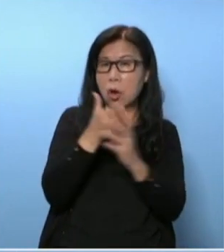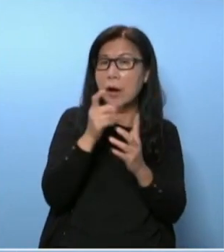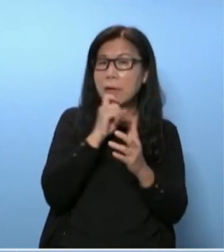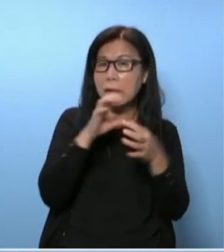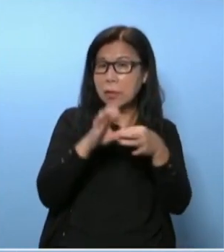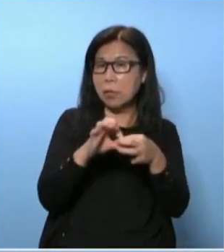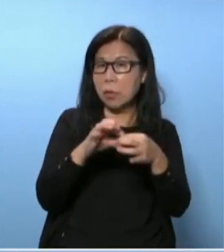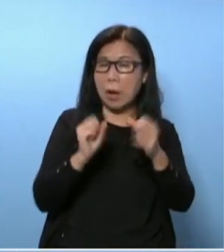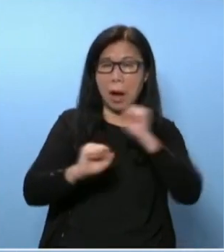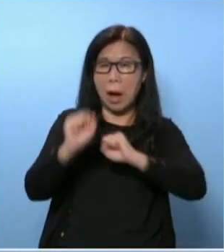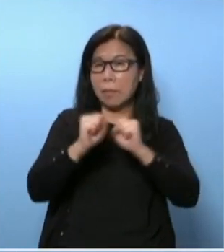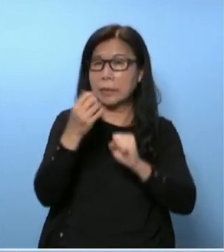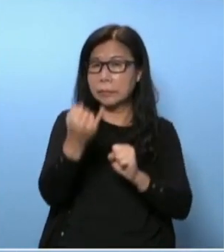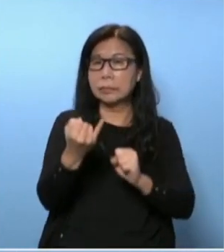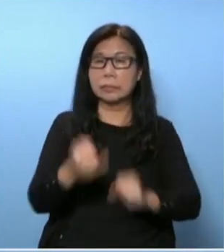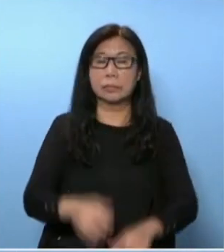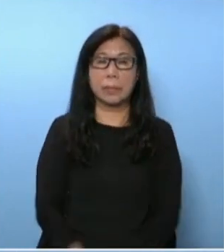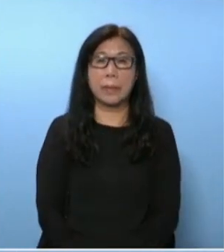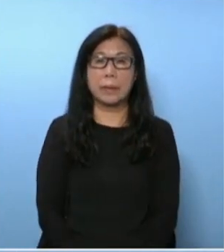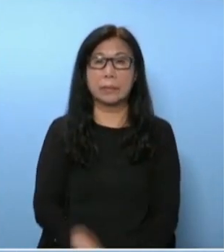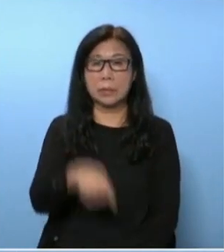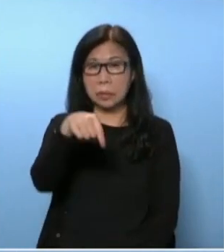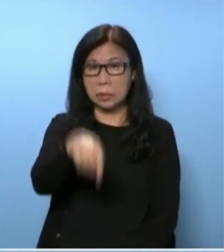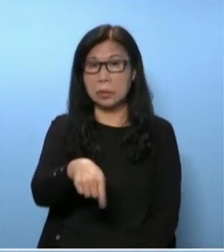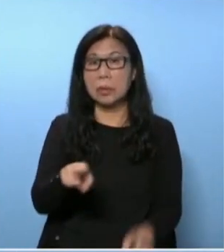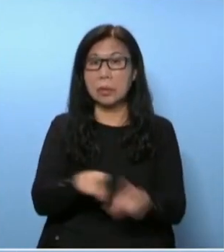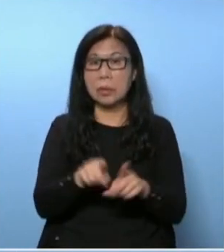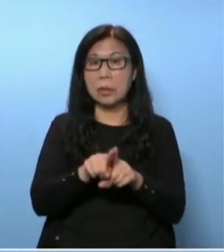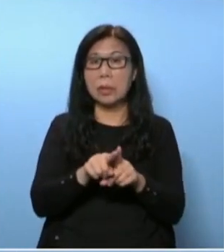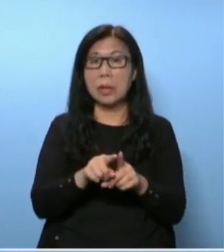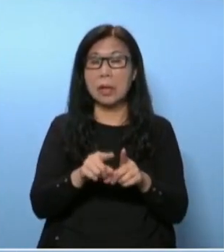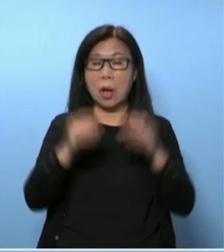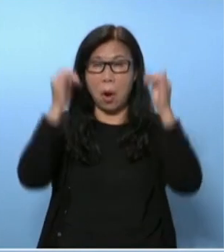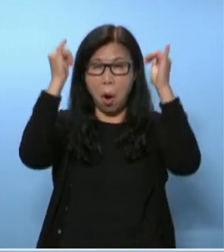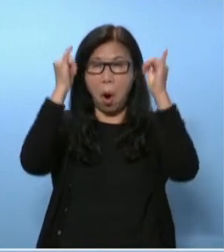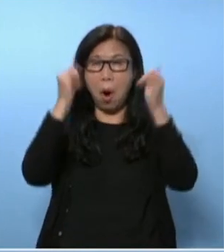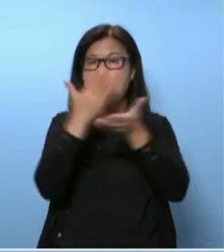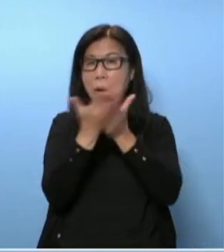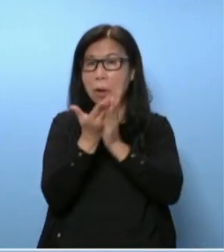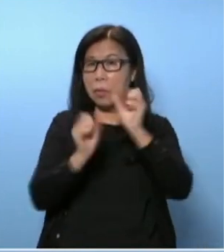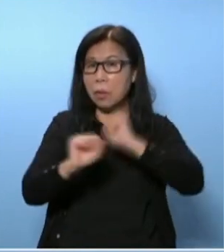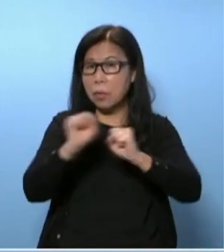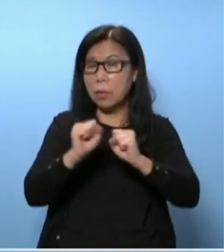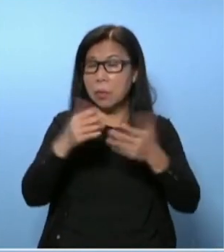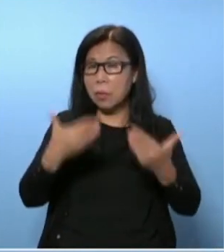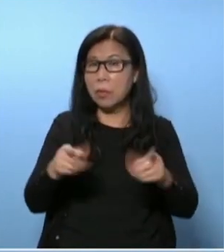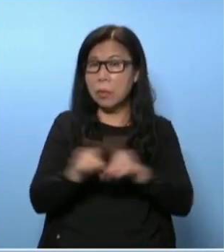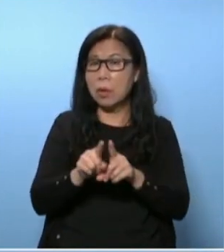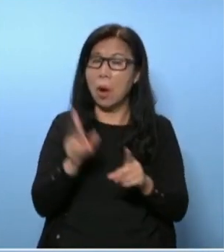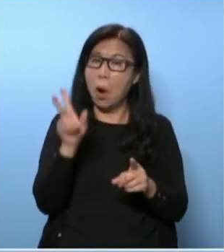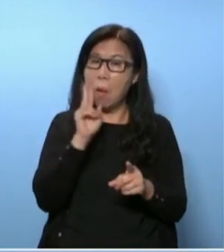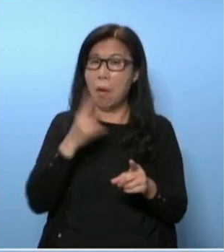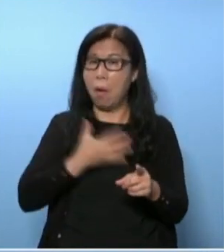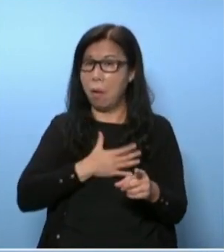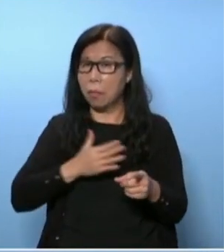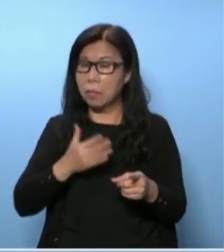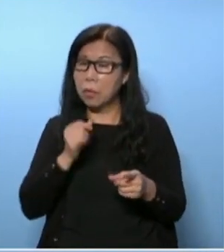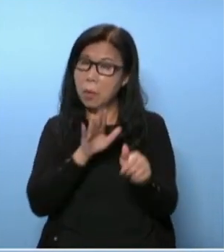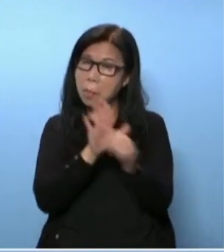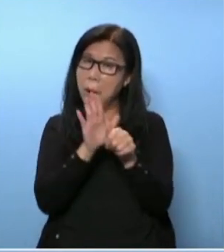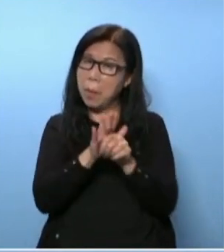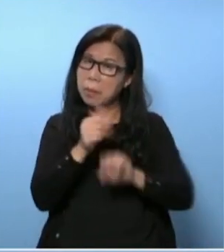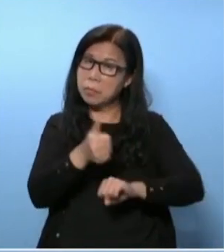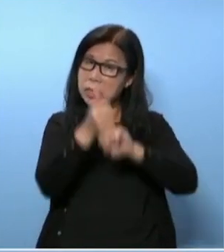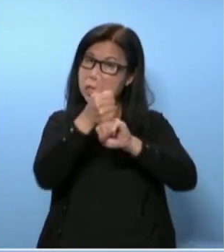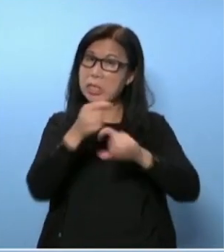些恐怖活動的。當然是除了本身這些進行恐怖活動的人，是其他是去意圖是美化他們、英雄